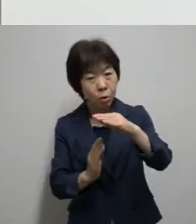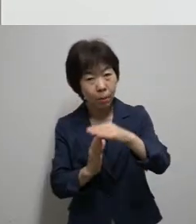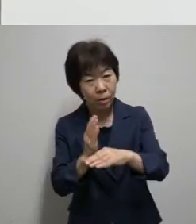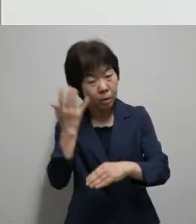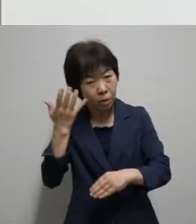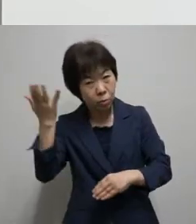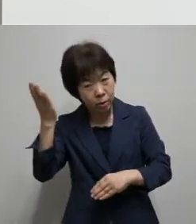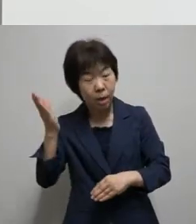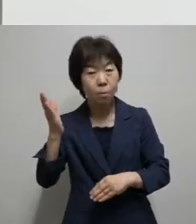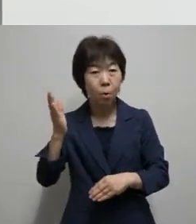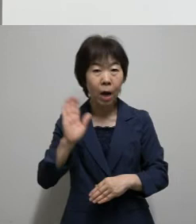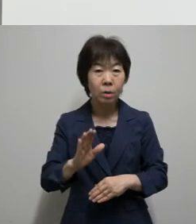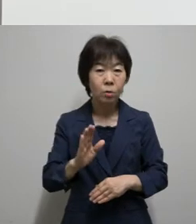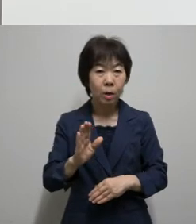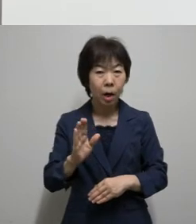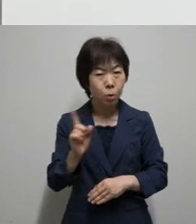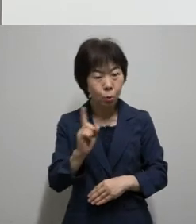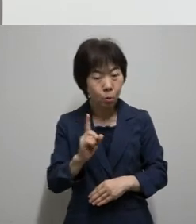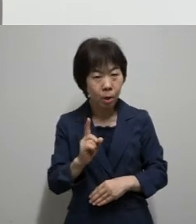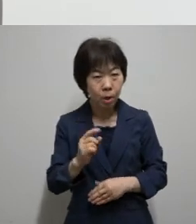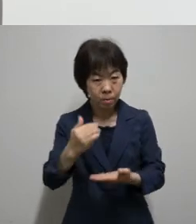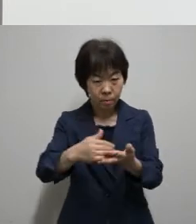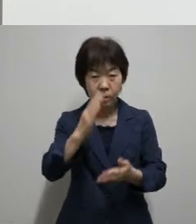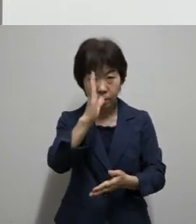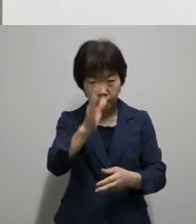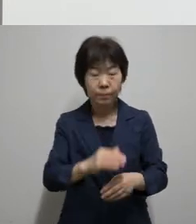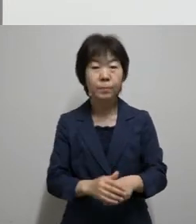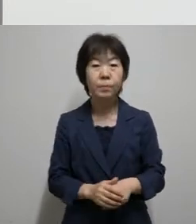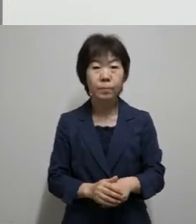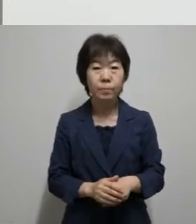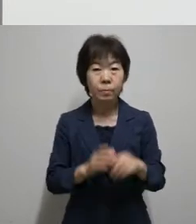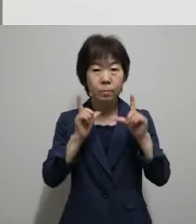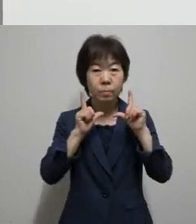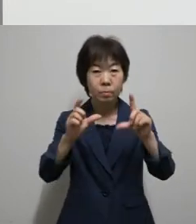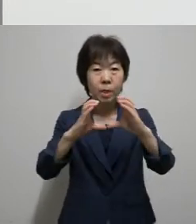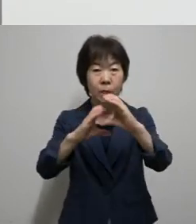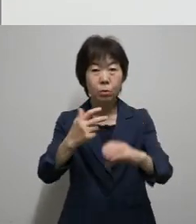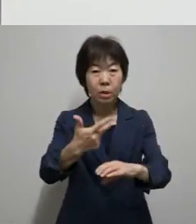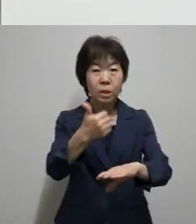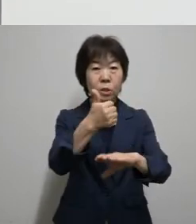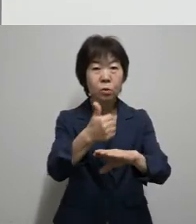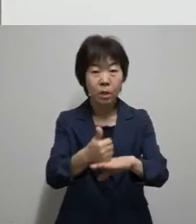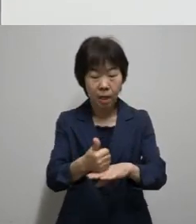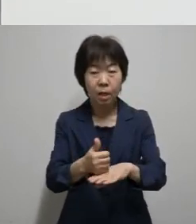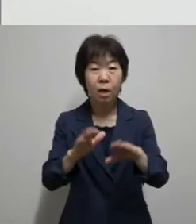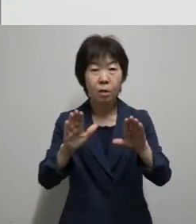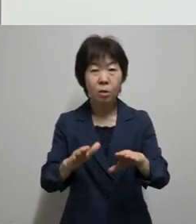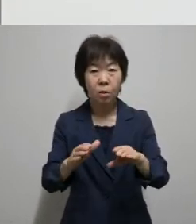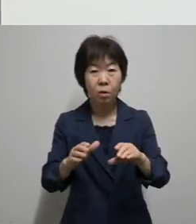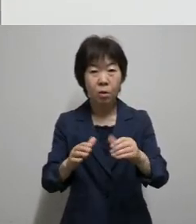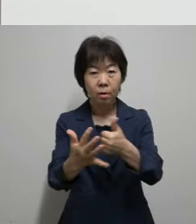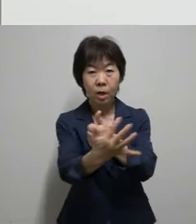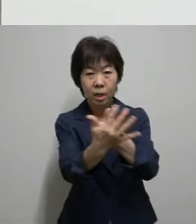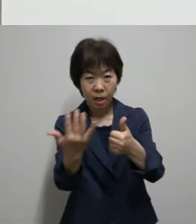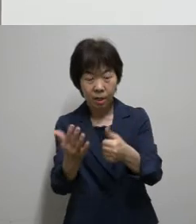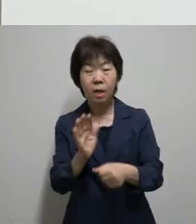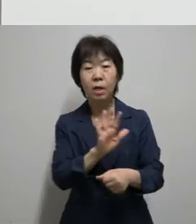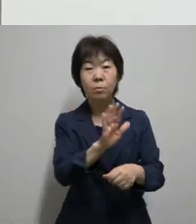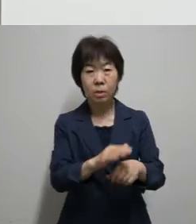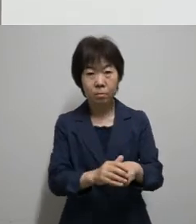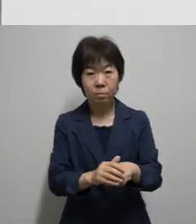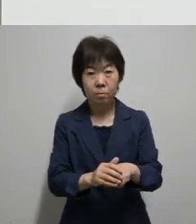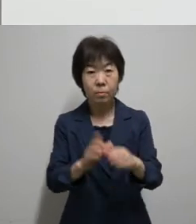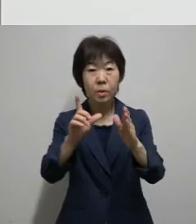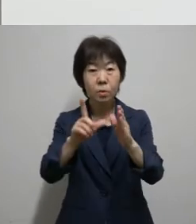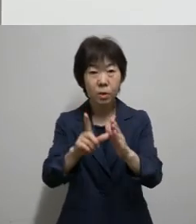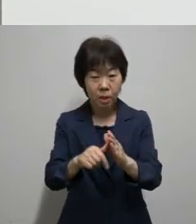あるのかというところを教えてくださいいわき市長さんがきょう会見をされておりますその時点では今お話